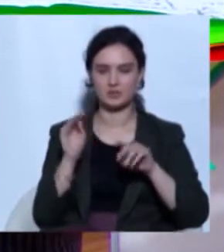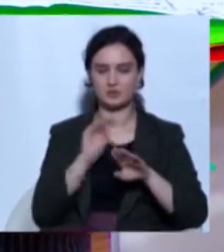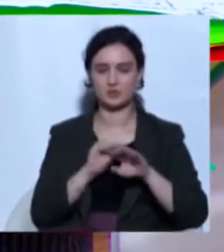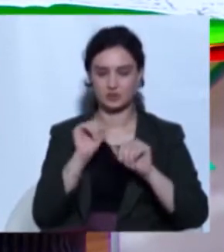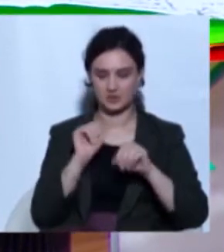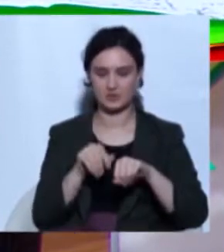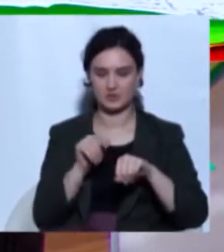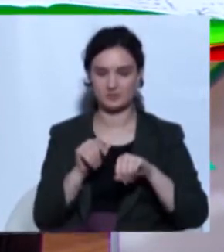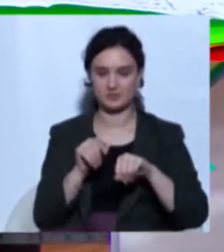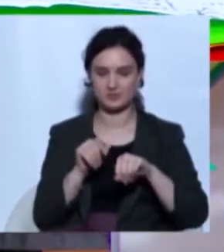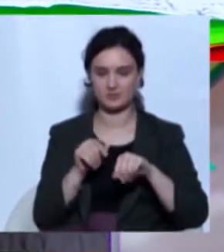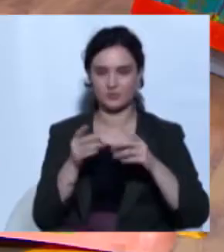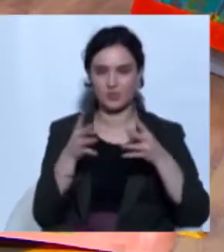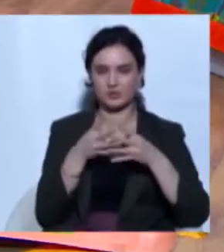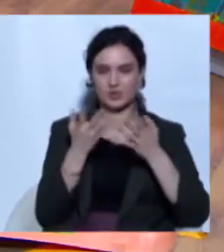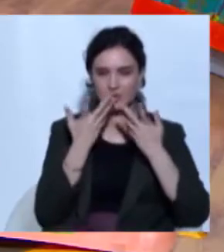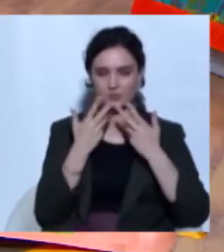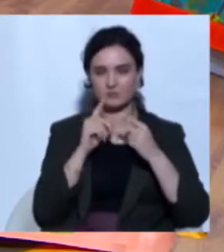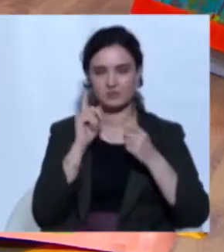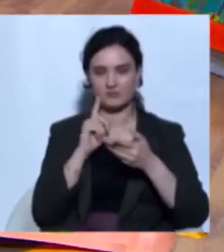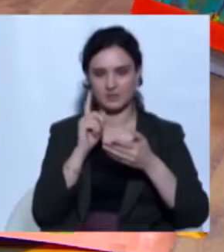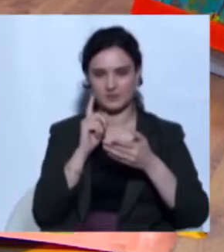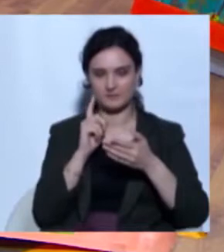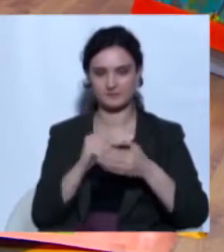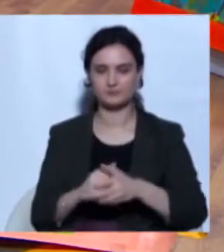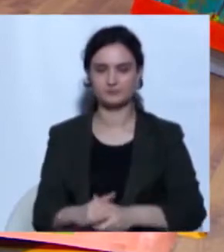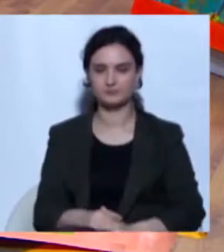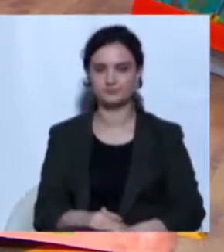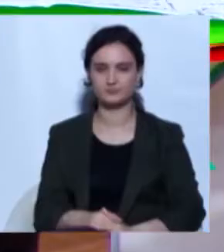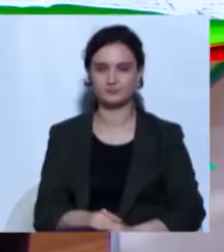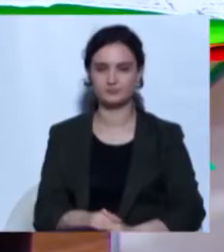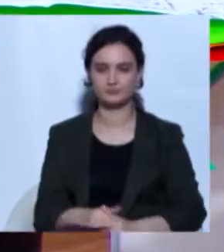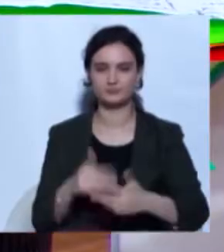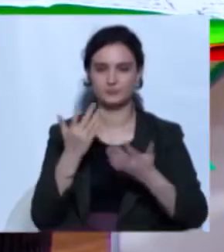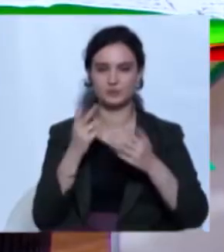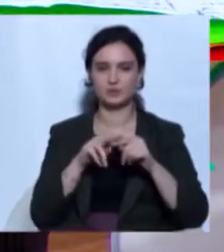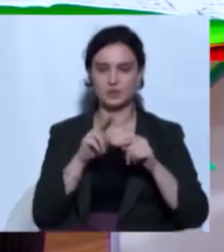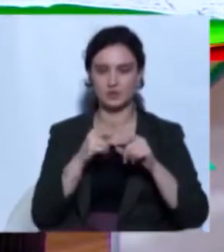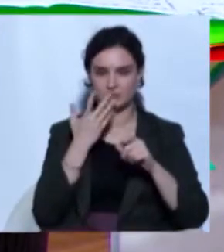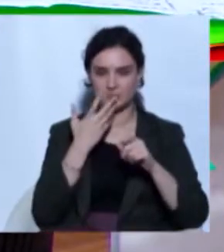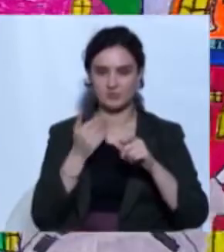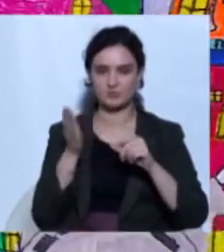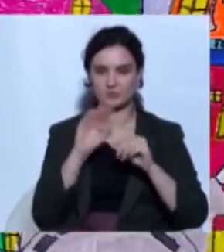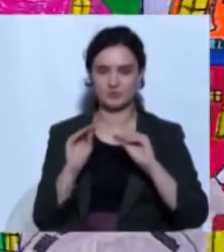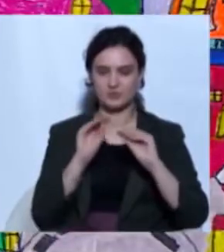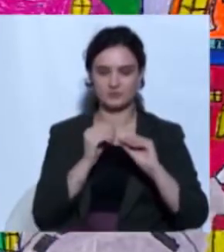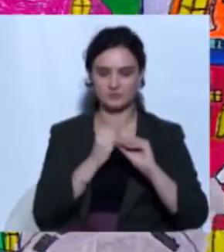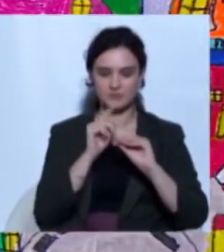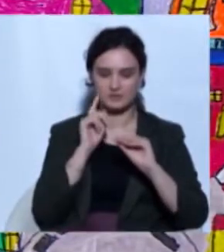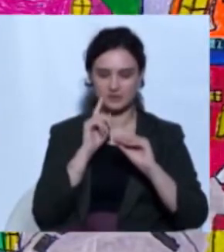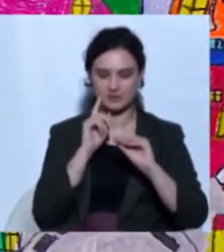ხო? კონტრასტული და უშოთ მწვანე. თუ ნარინჯისფერი. მოდი დავდოთ